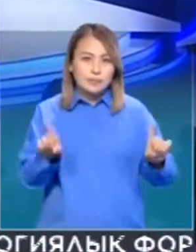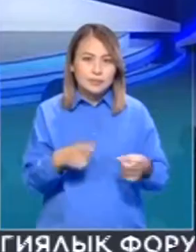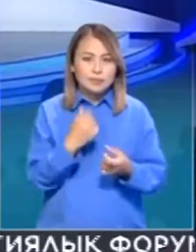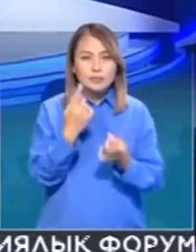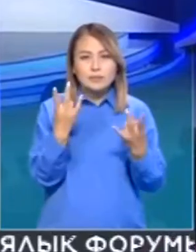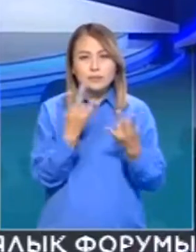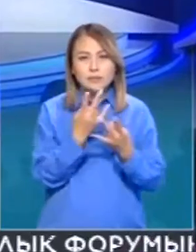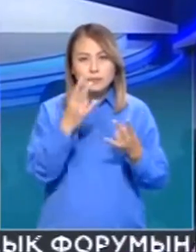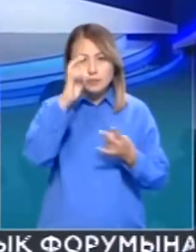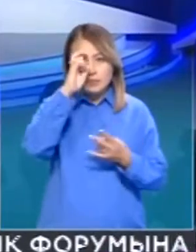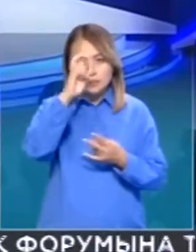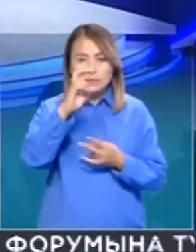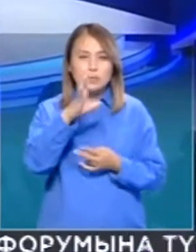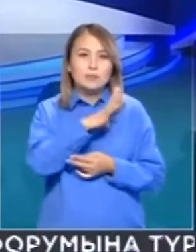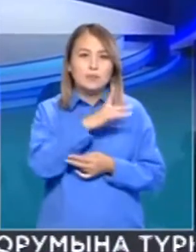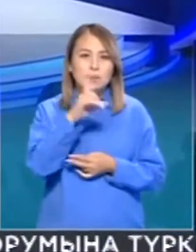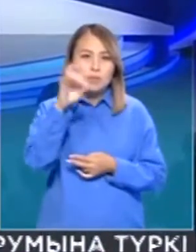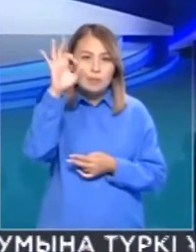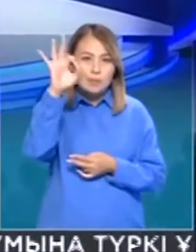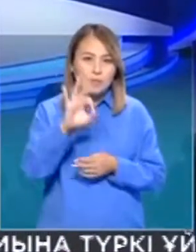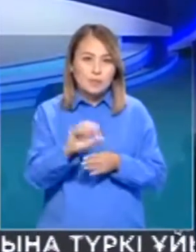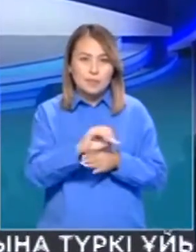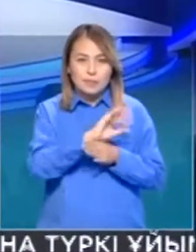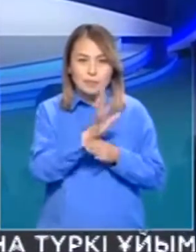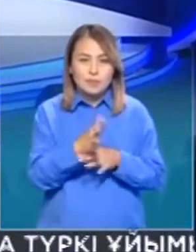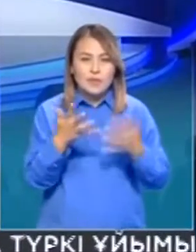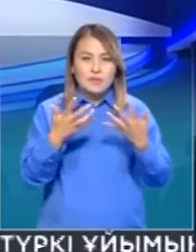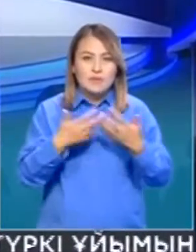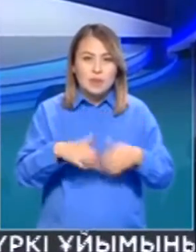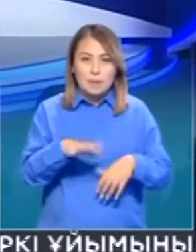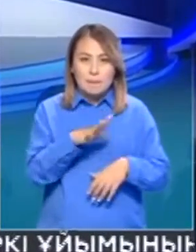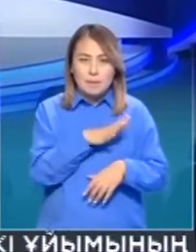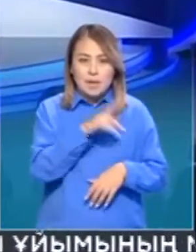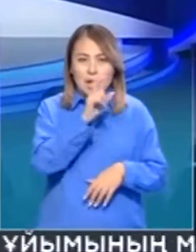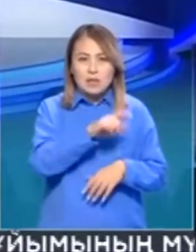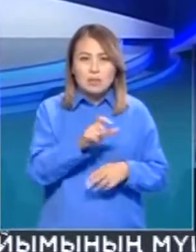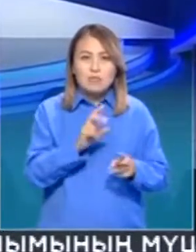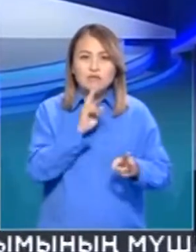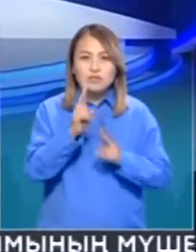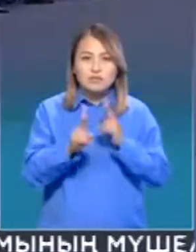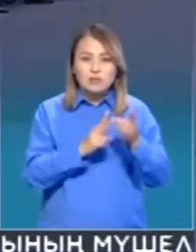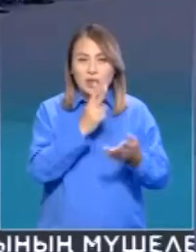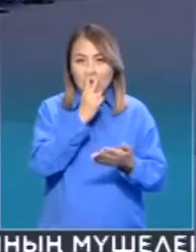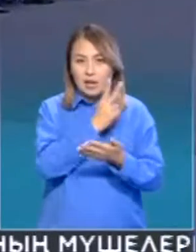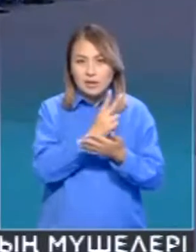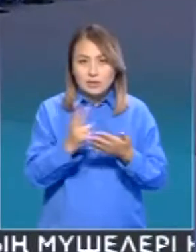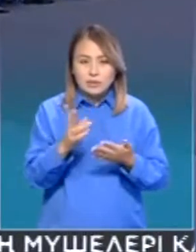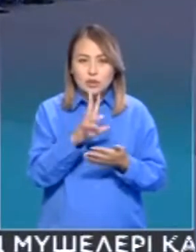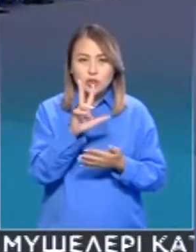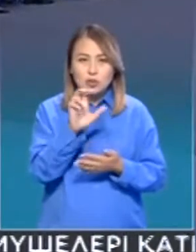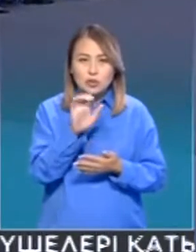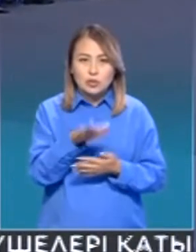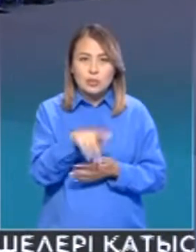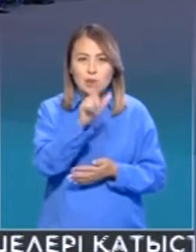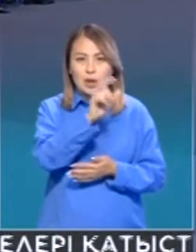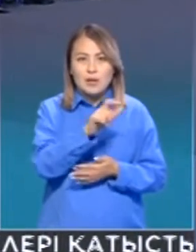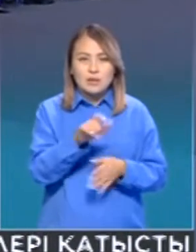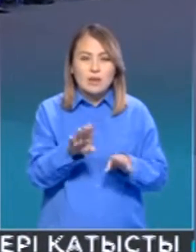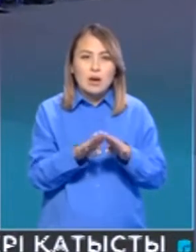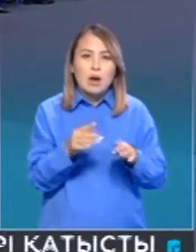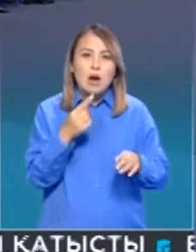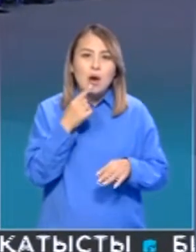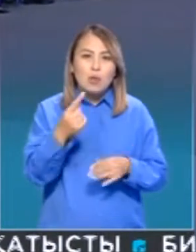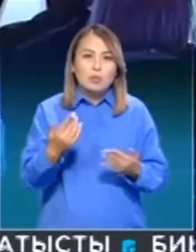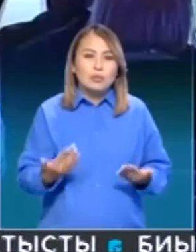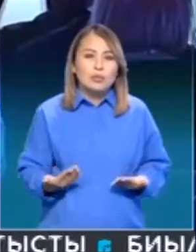Үкімет 100% интернетпен қамтылғаны туралы есеп беріп жатыр. Бірақ азаматтардың шағымына қарасақ олай емес. 300 мыңнан аса шалғайдағы ауыл